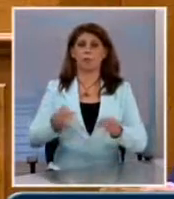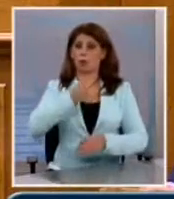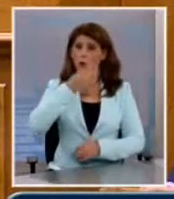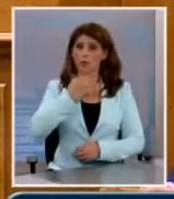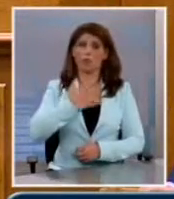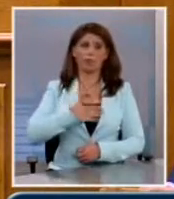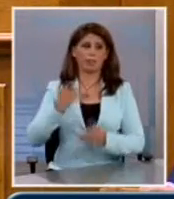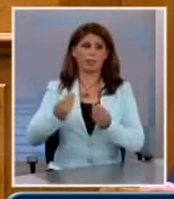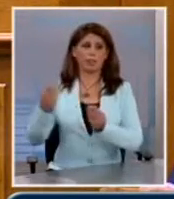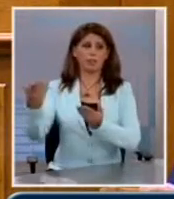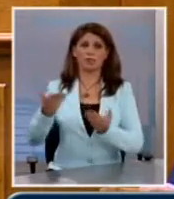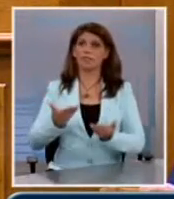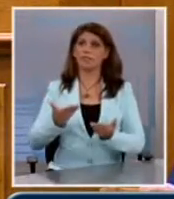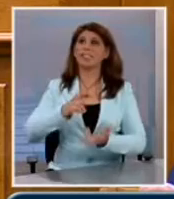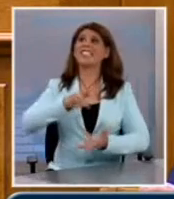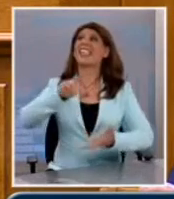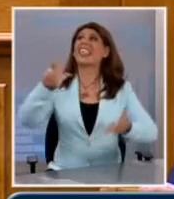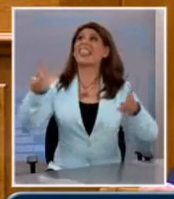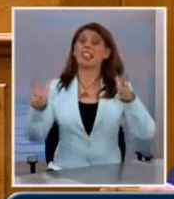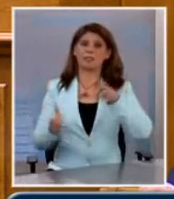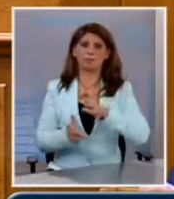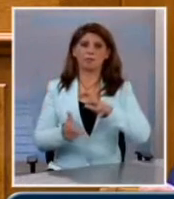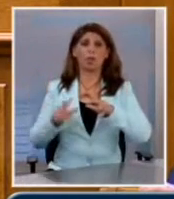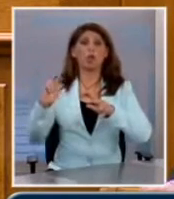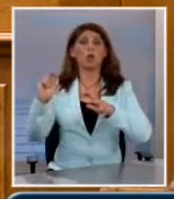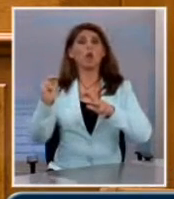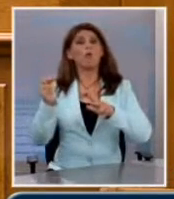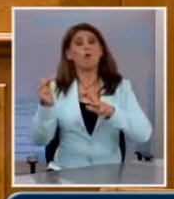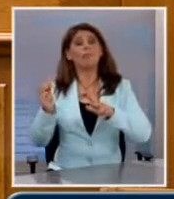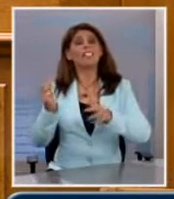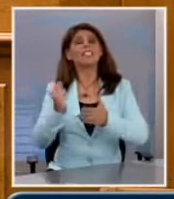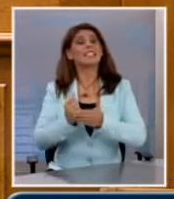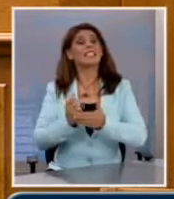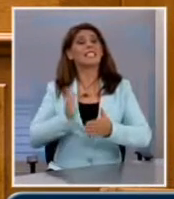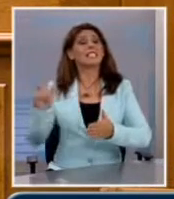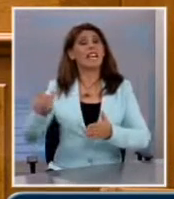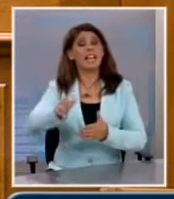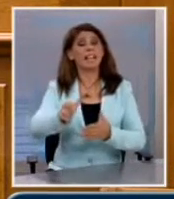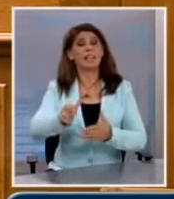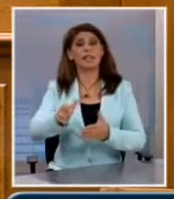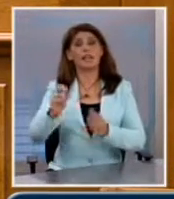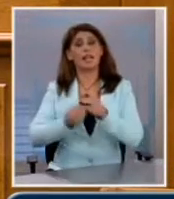θα ήθελα να καλωσορίσω στον πλανήτη Γη τους βουλευτές και τα στελέχη της Νέας Δημοκρατίας και του ΠΑΣΟΚ.